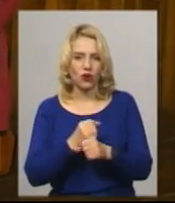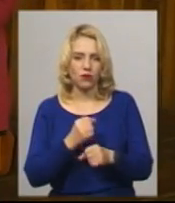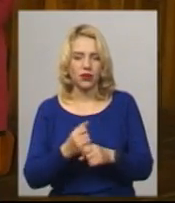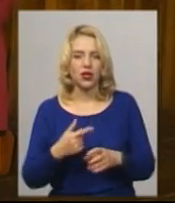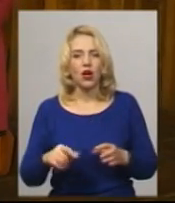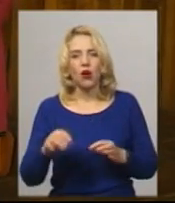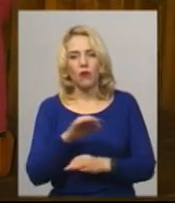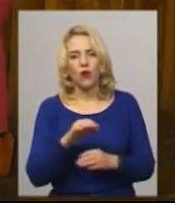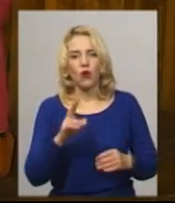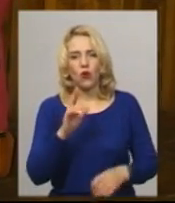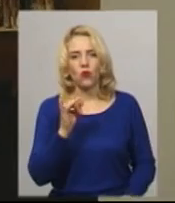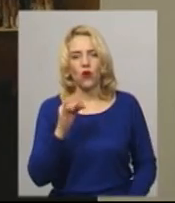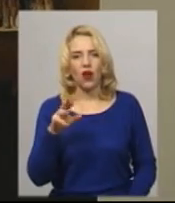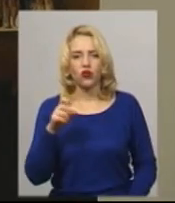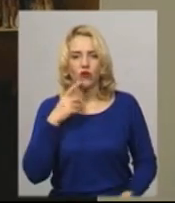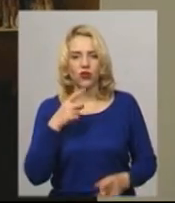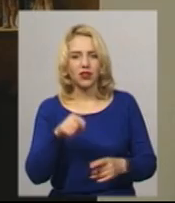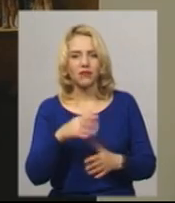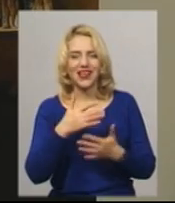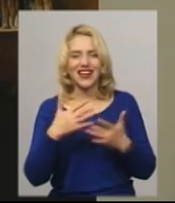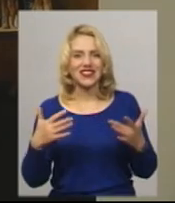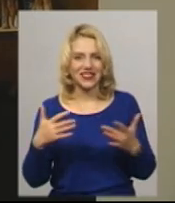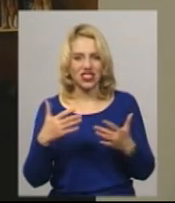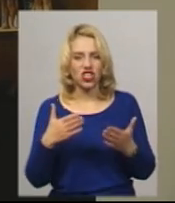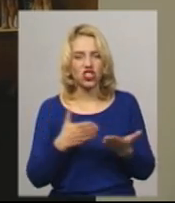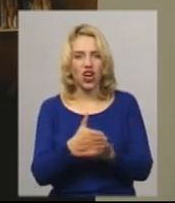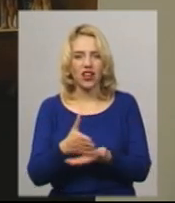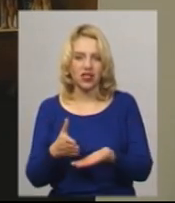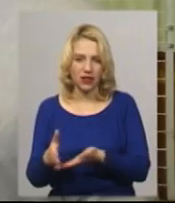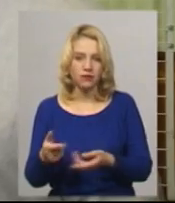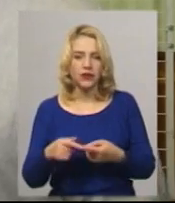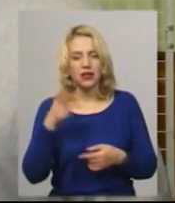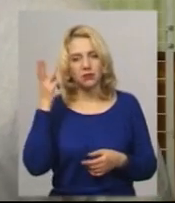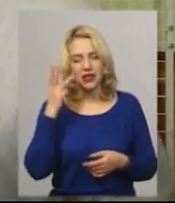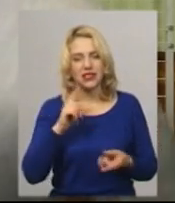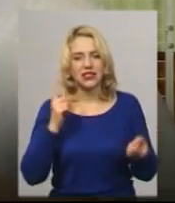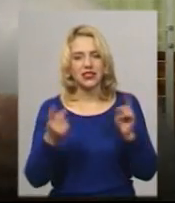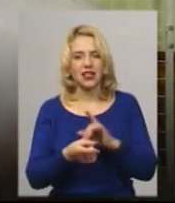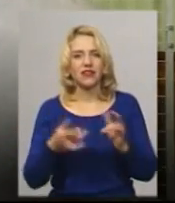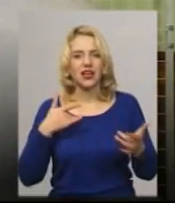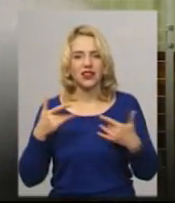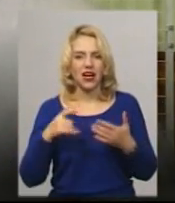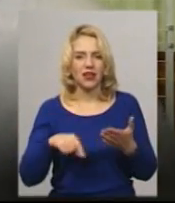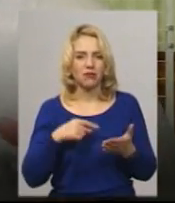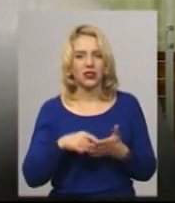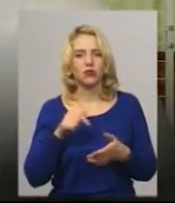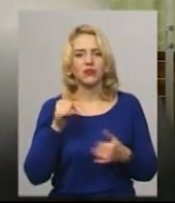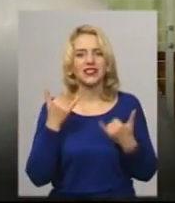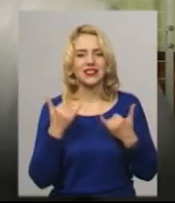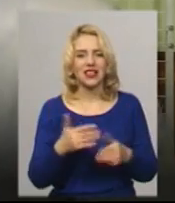каже, на виставці представлені різні жанри. Основна ідея, що Хмельницький став театральним містом, і зараз